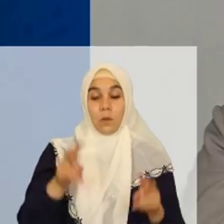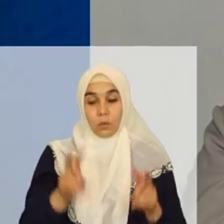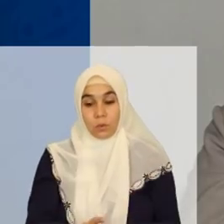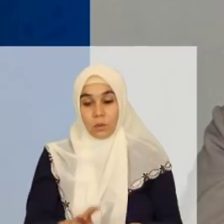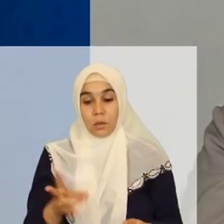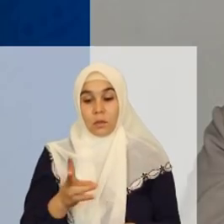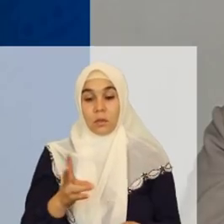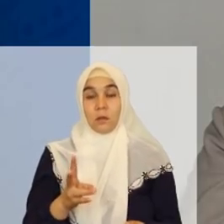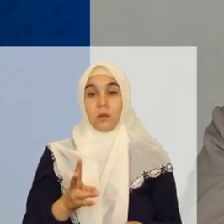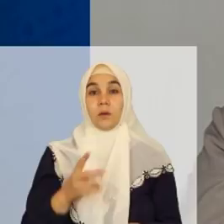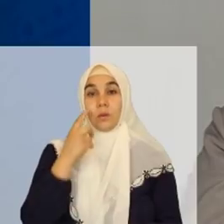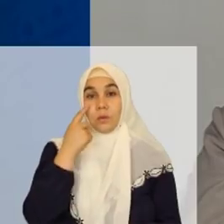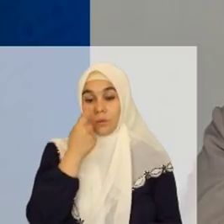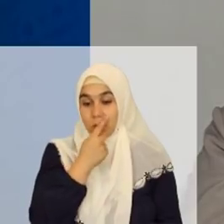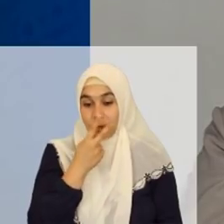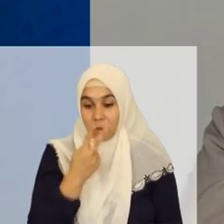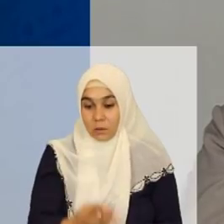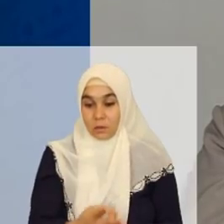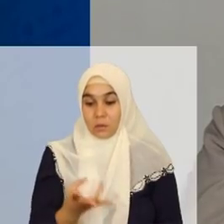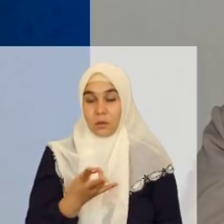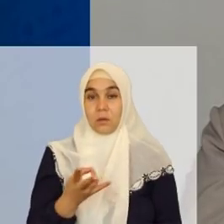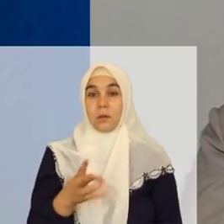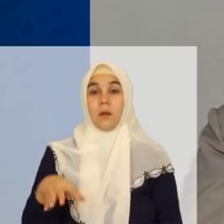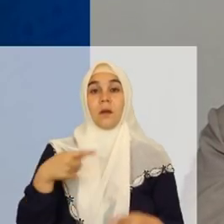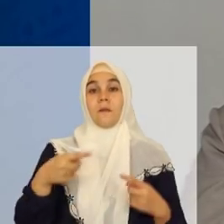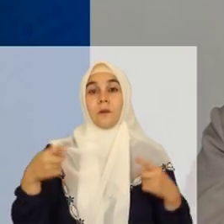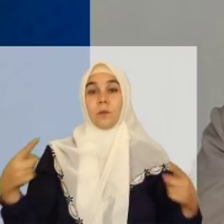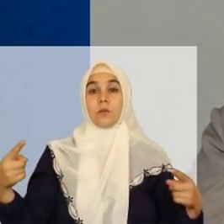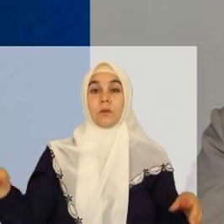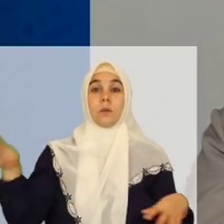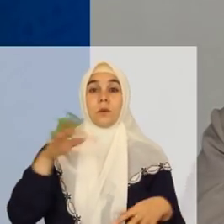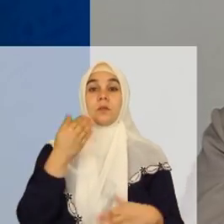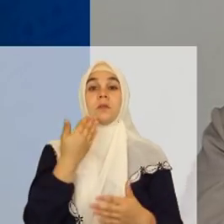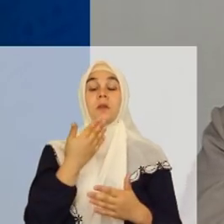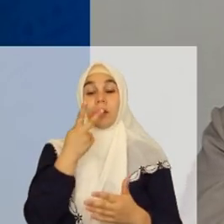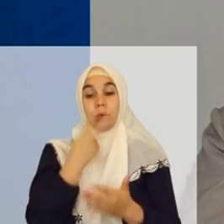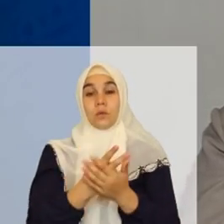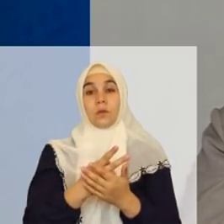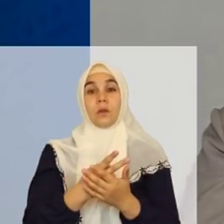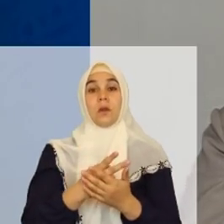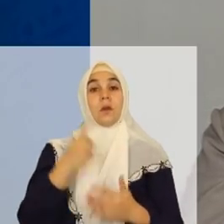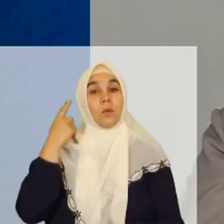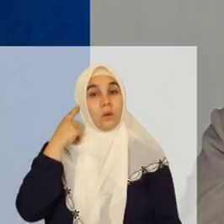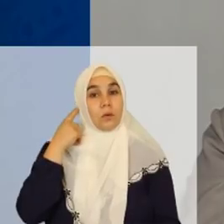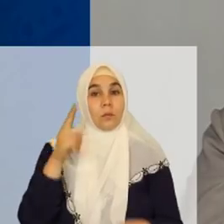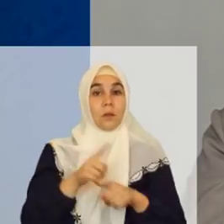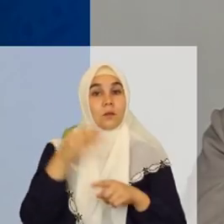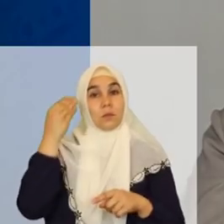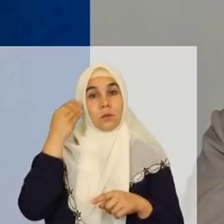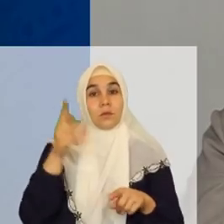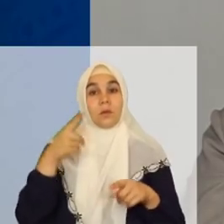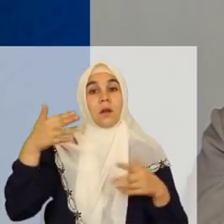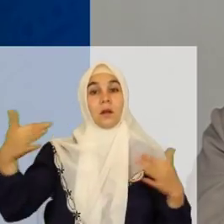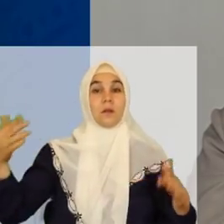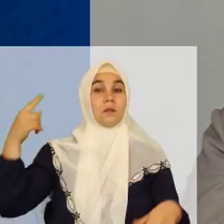O'tirganda qayerga qo'yadi tikadi ko'zini, ha? Va boshqa hammasi ko'rsatilgan. Quloqning ma'nosi ham shu. Quloqqa har